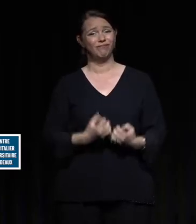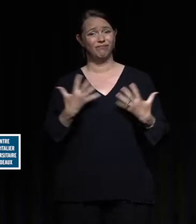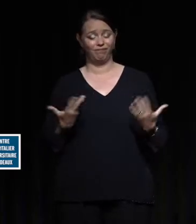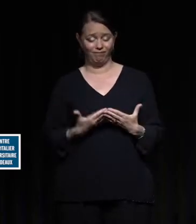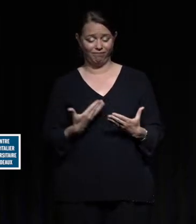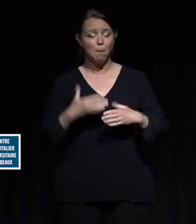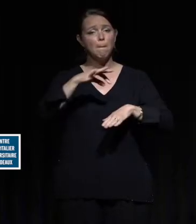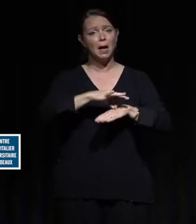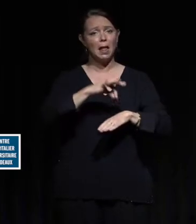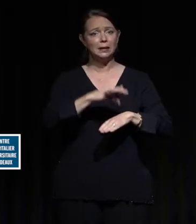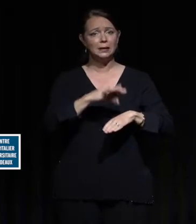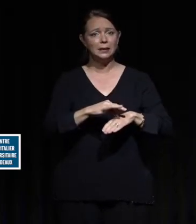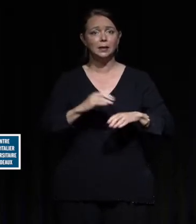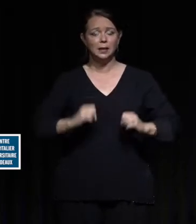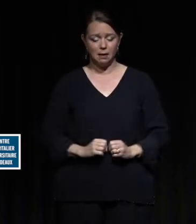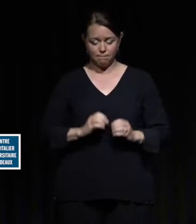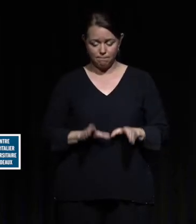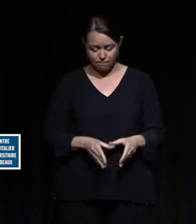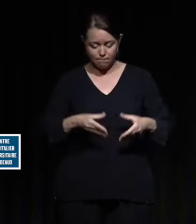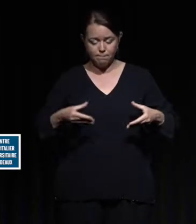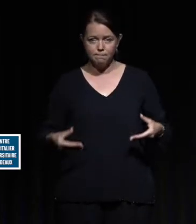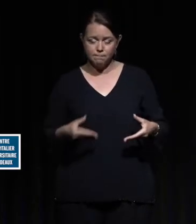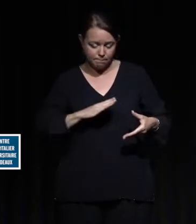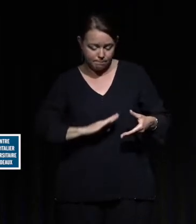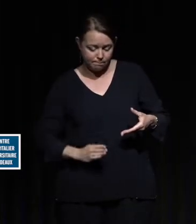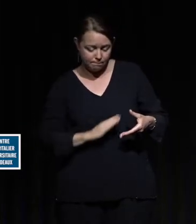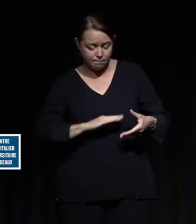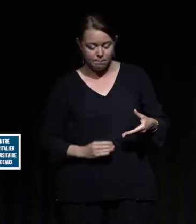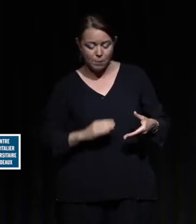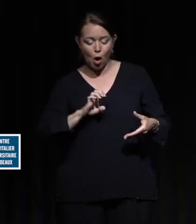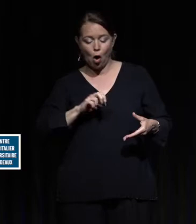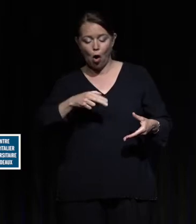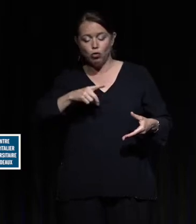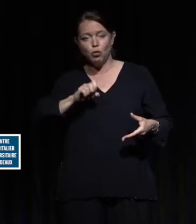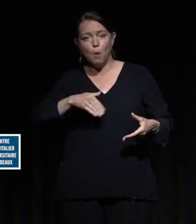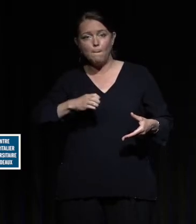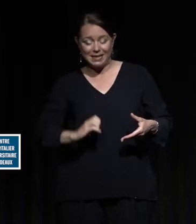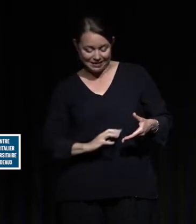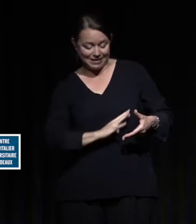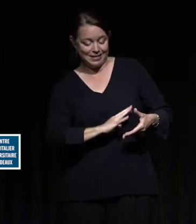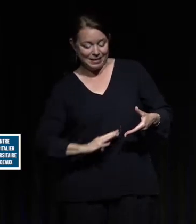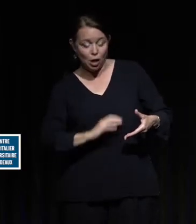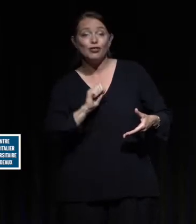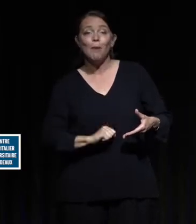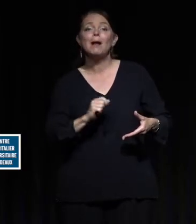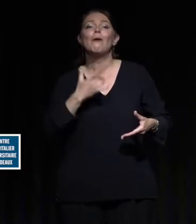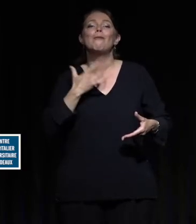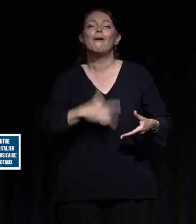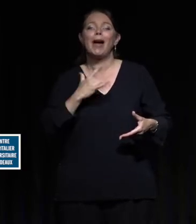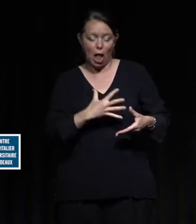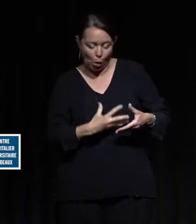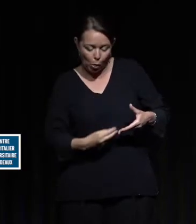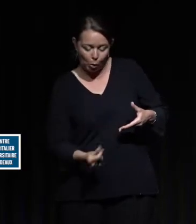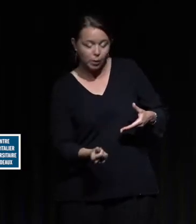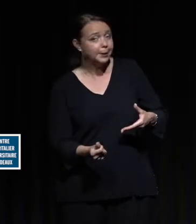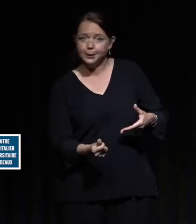la présence d'un tissu de l'endomètre, de la muqueuse de l'utérus, qui finalement, au lieu de rester là ou de sortir au moment des règles, va aller en